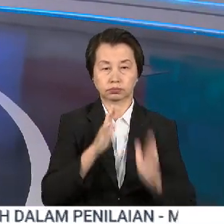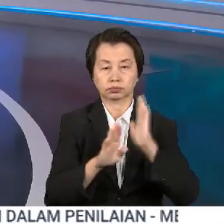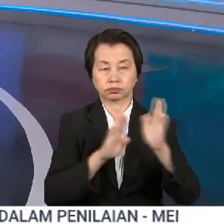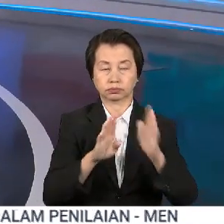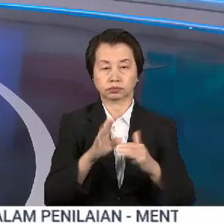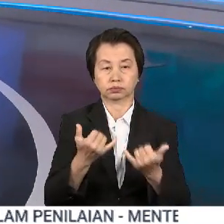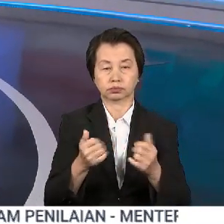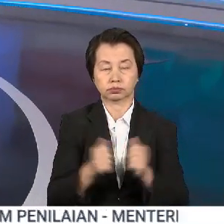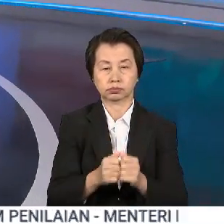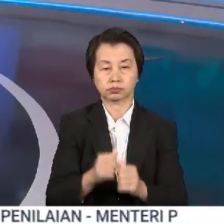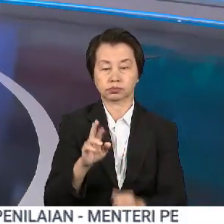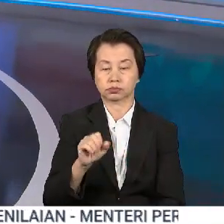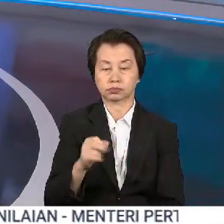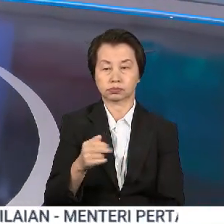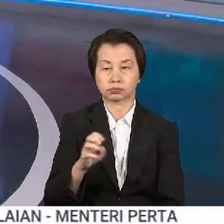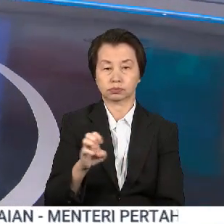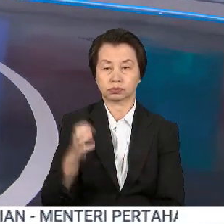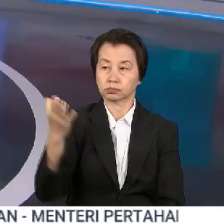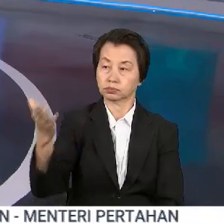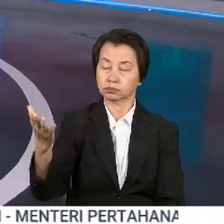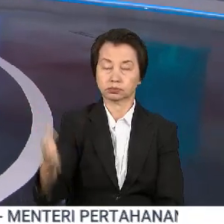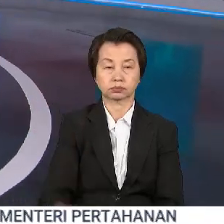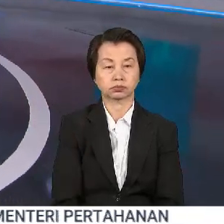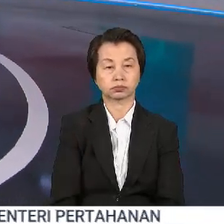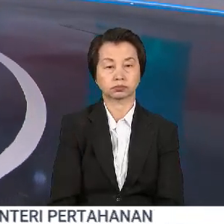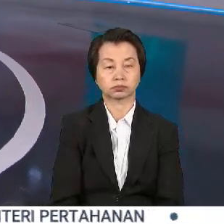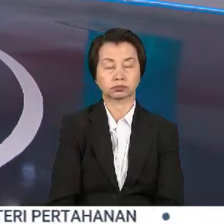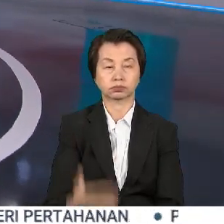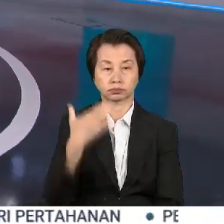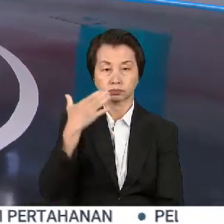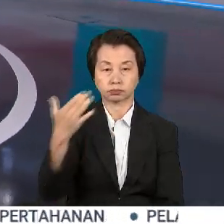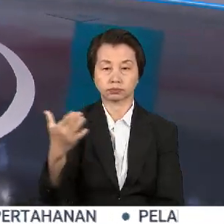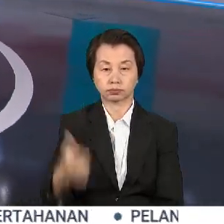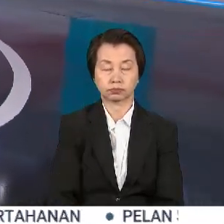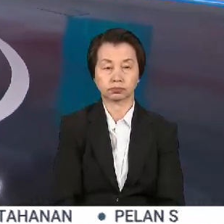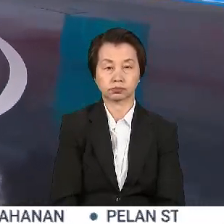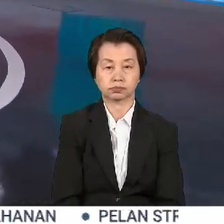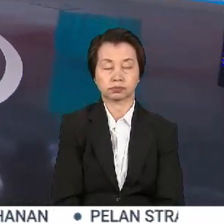Kita kembali bersama Sahi di Angkasa Puri. Sahi, silakan. Terima kasih, Bu Mah.